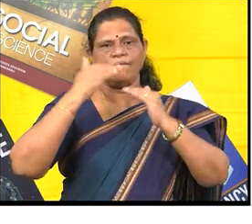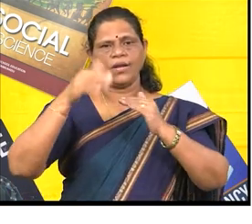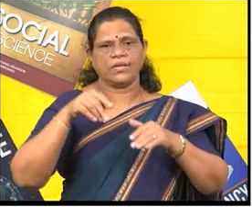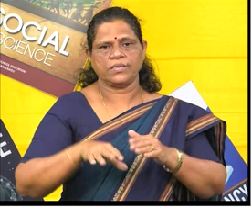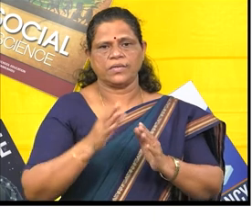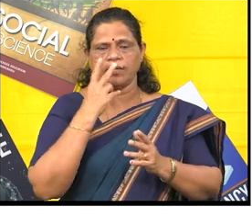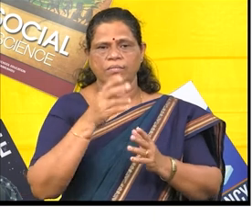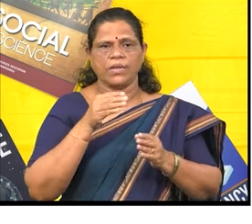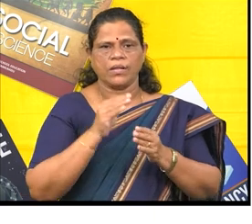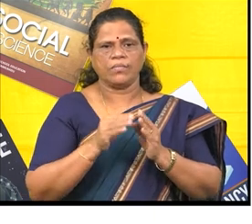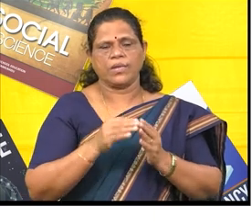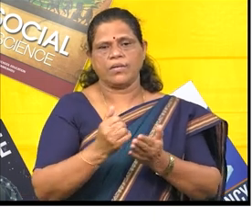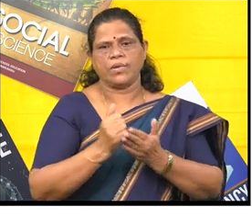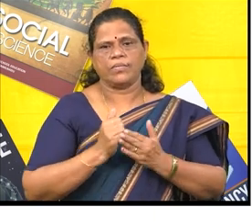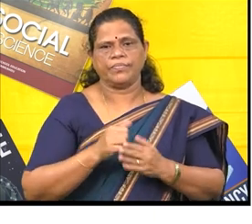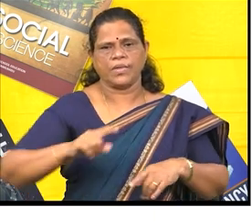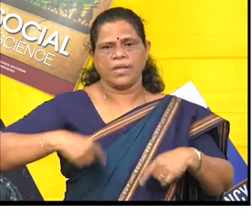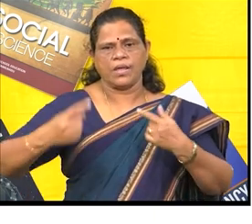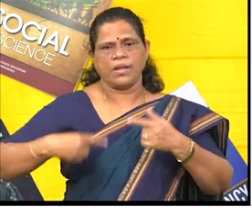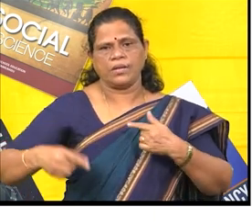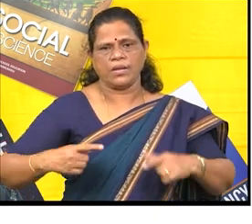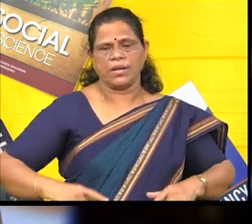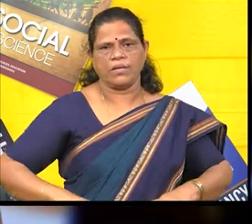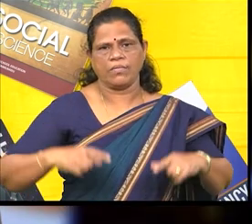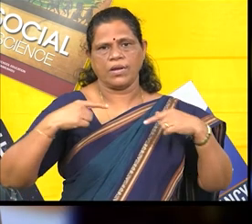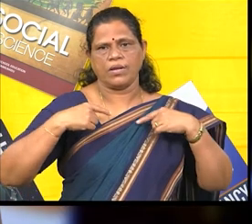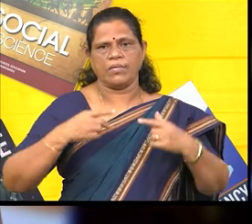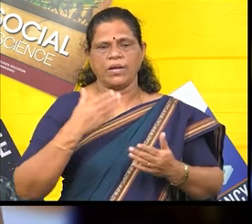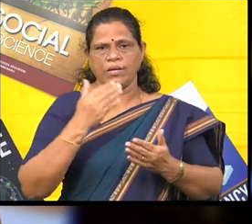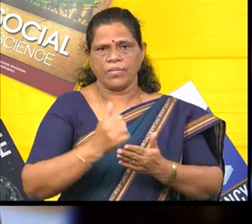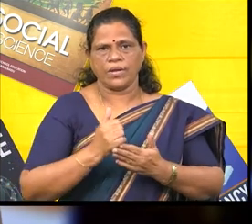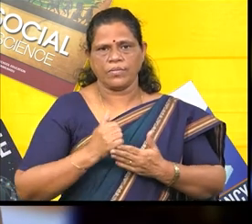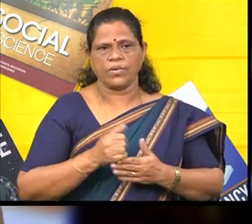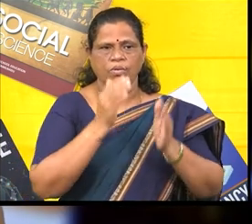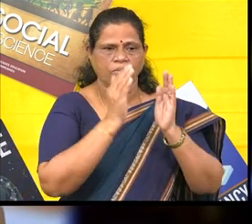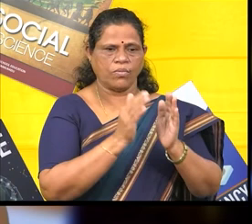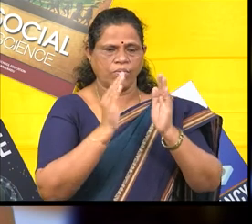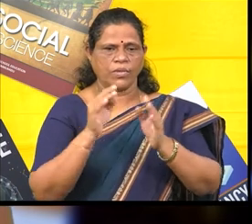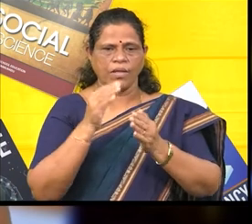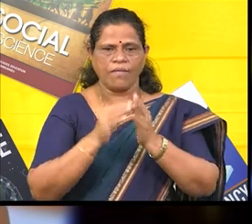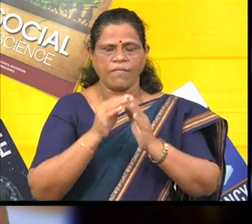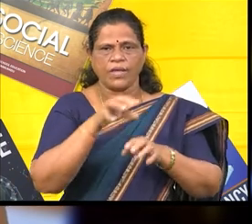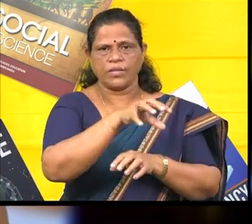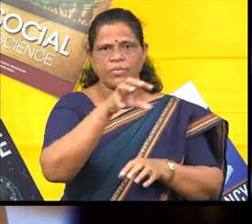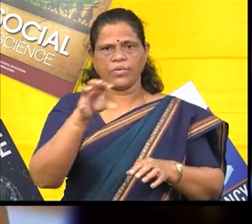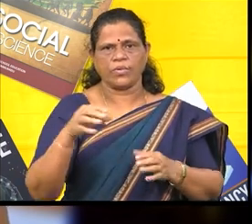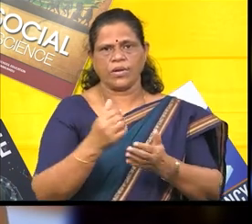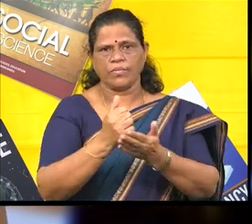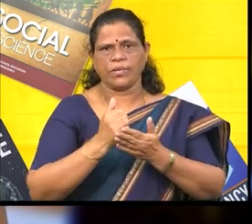பயன்பாட்டு வேதியியல் தான். அடுத்தது அன்றாட வாழ்வில் நாம் பயன்படுத்தக்கூடிய ஒவ்வொரு பகுதியிலுமே இந்த வேதிப்பொருள்களை